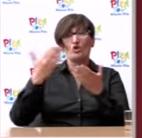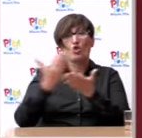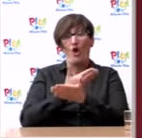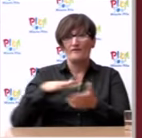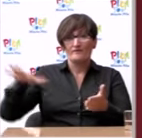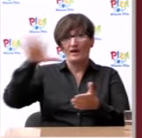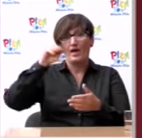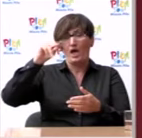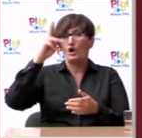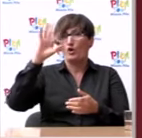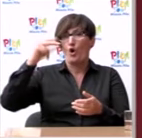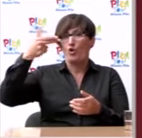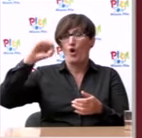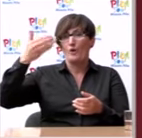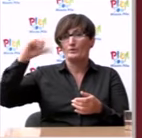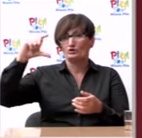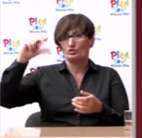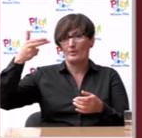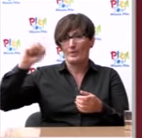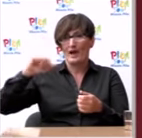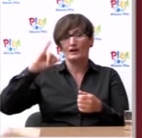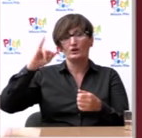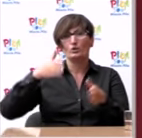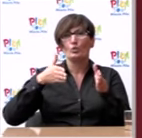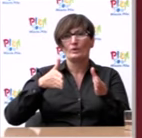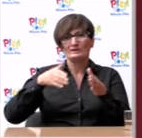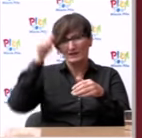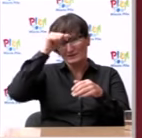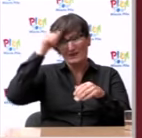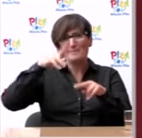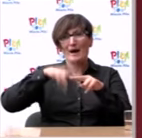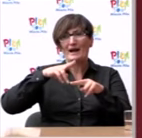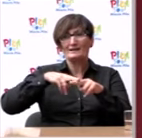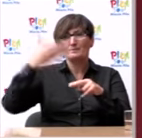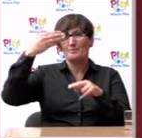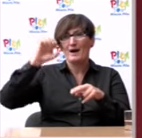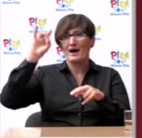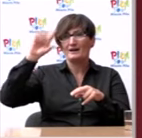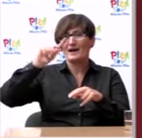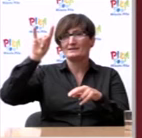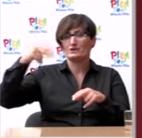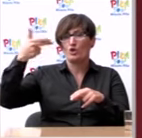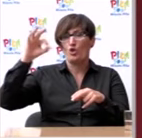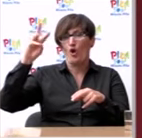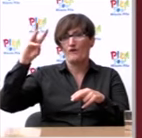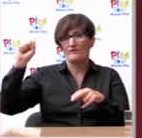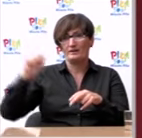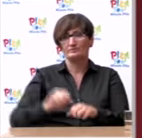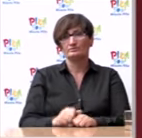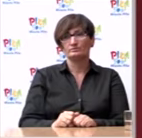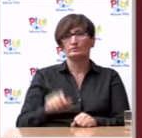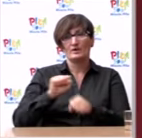strefie ekonomicznej budowana, oraz ulica Magazynowa, która ma nazwę, ale również występuje w